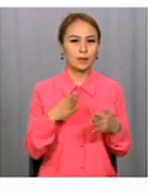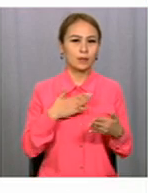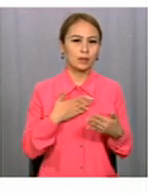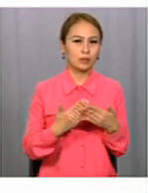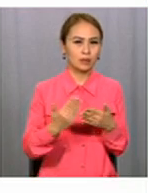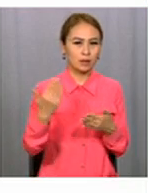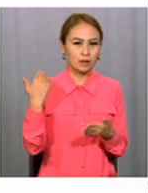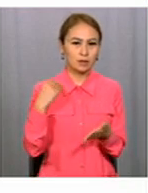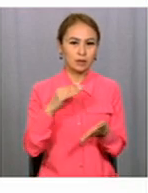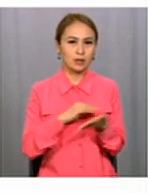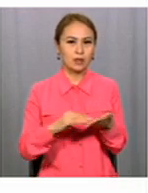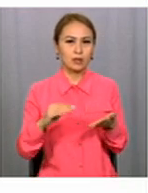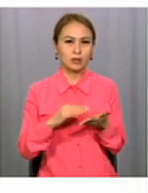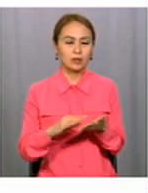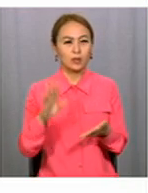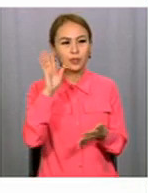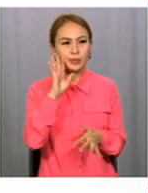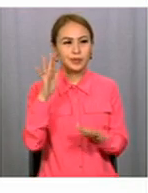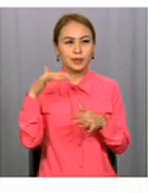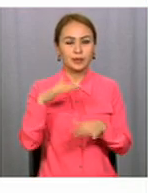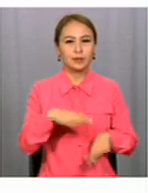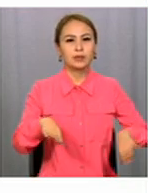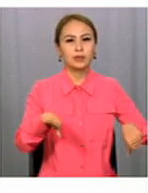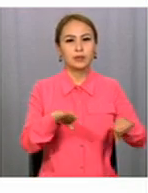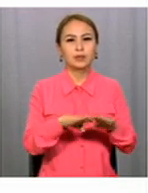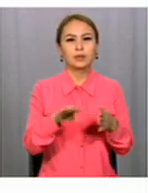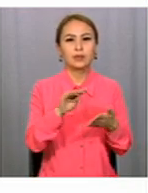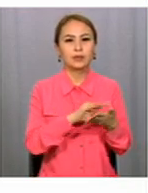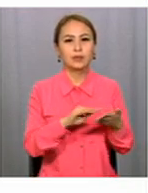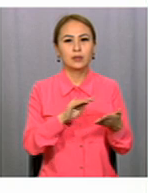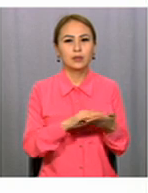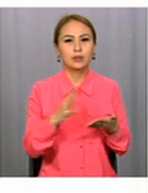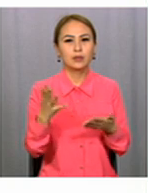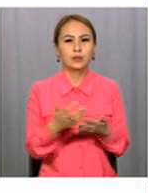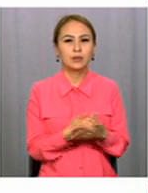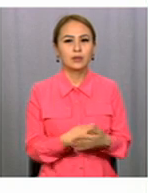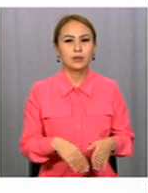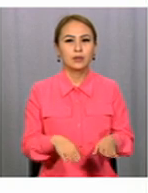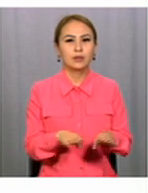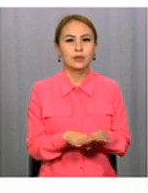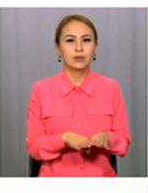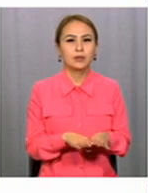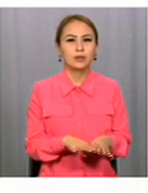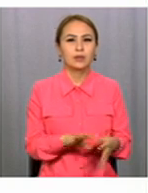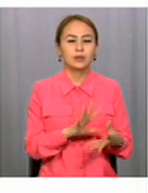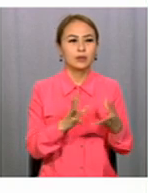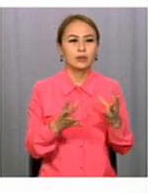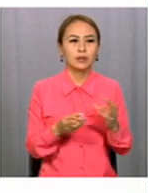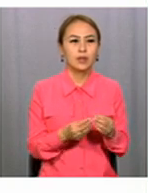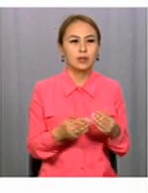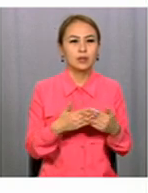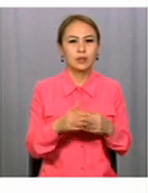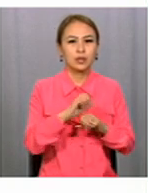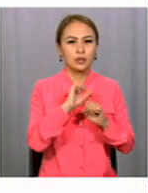қайықтың өзен ағысы бойымен жүзген жылдамдығын анықтаймыз. Ол бізде қайықтың меншікті жылдамдығы мен ағыстың